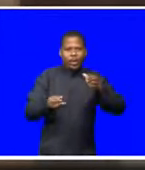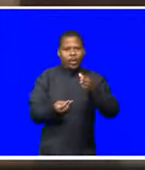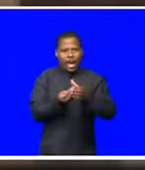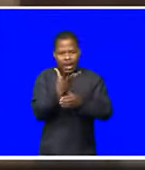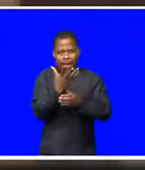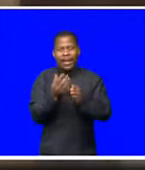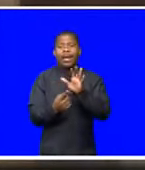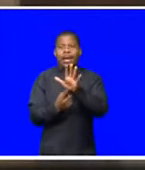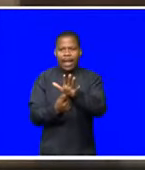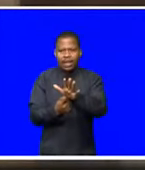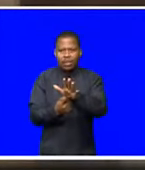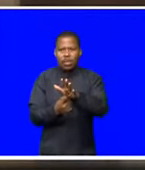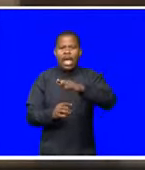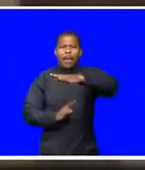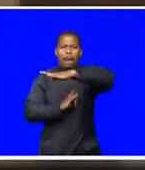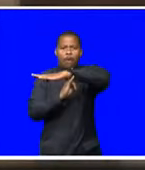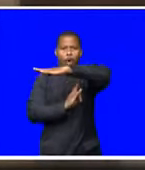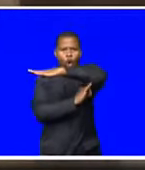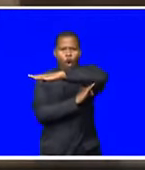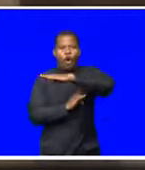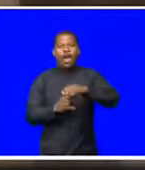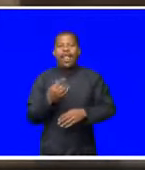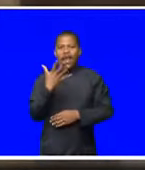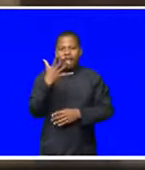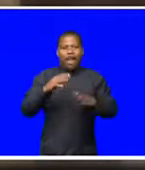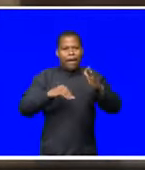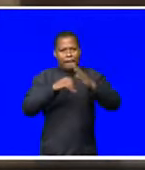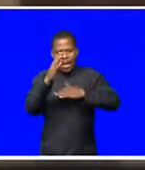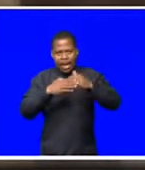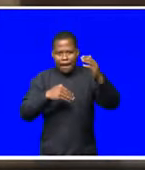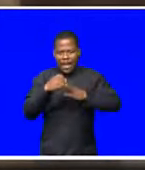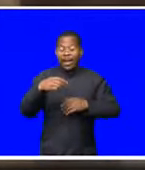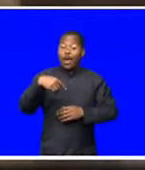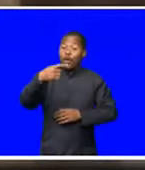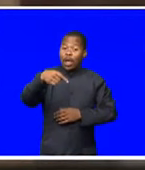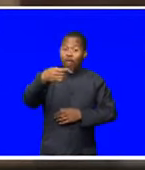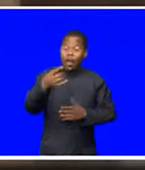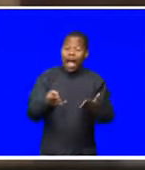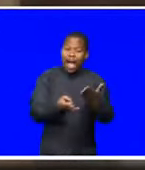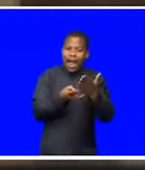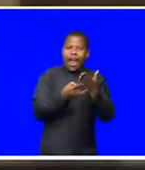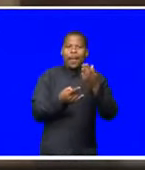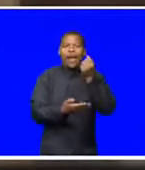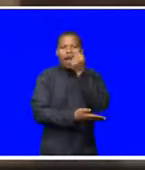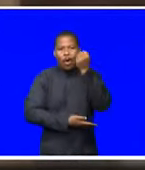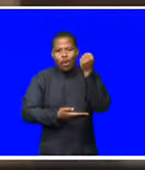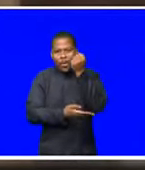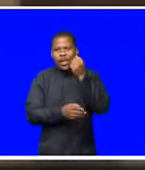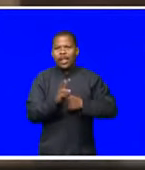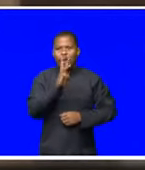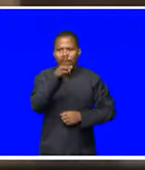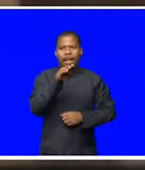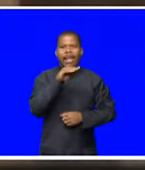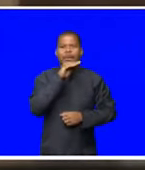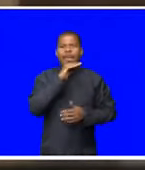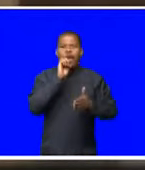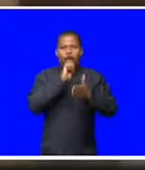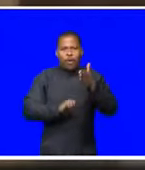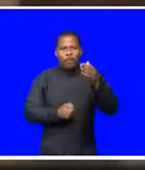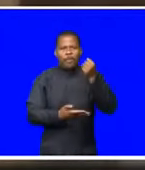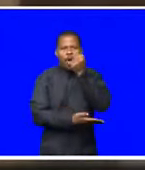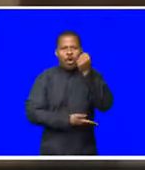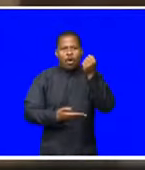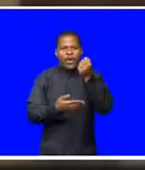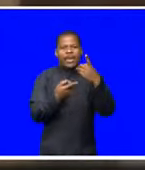kithi kwakhiwa emablohole ang-5. Elata usita lomango kusuka kubomtshopano kuyoshona